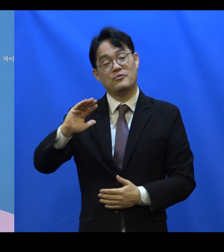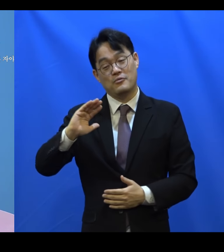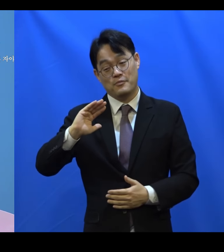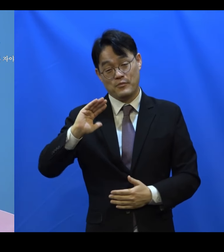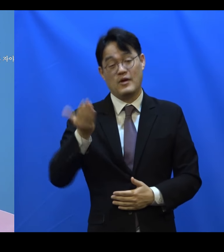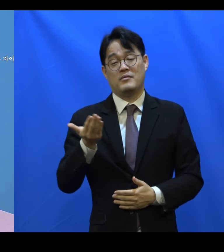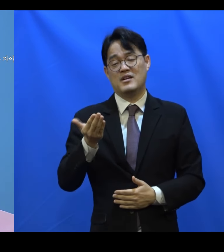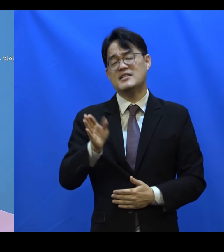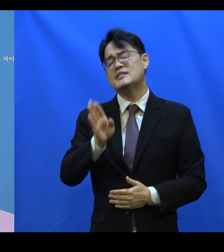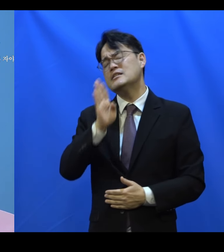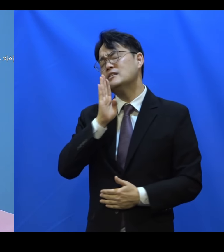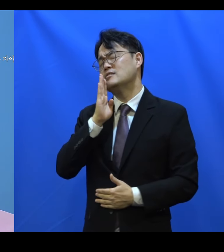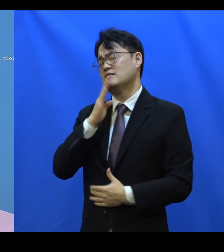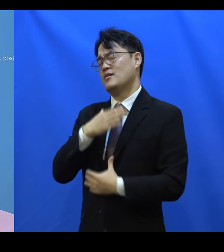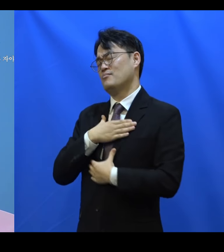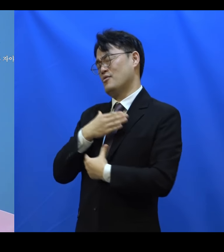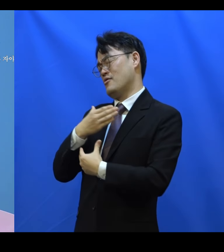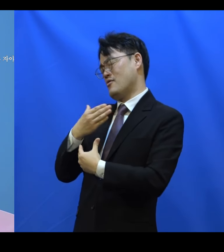내가 그 그늘에 앉아.